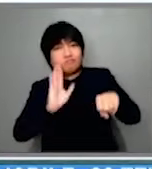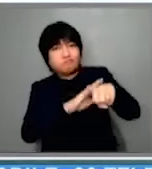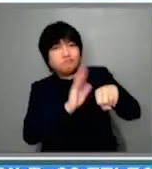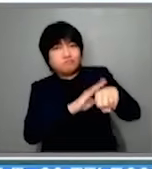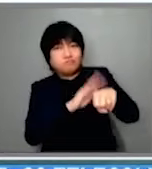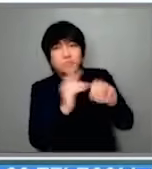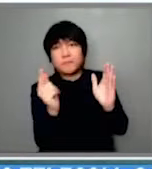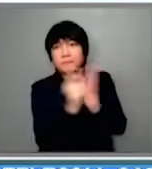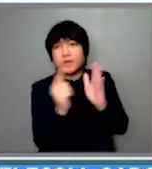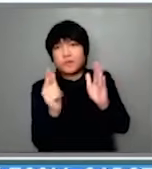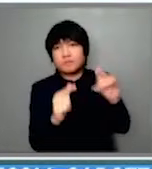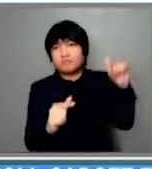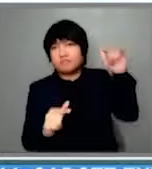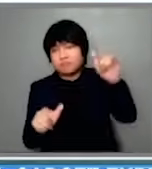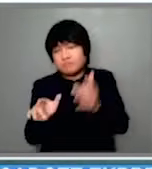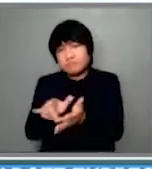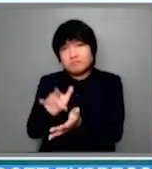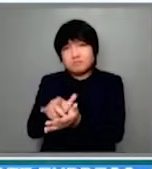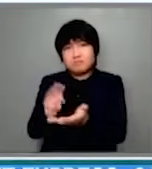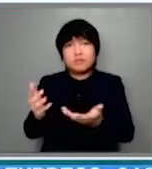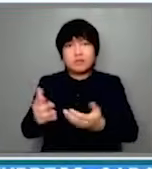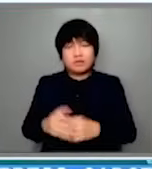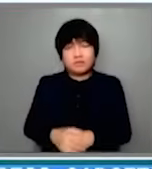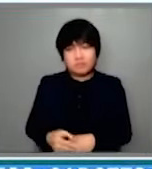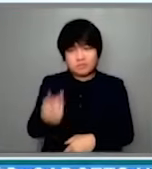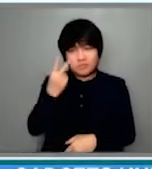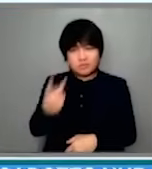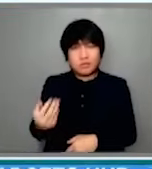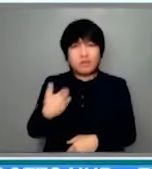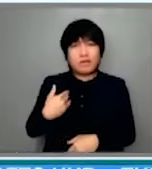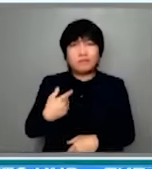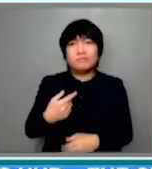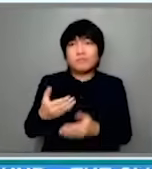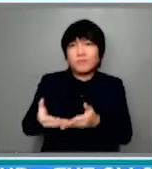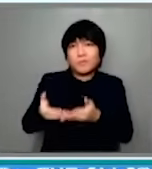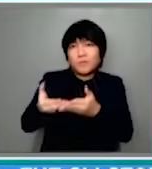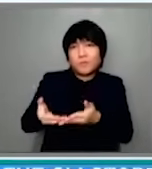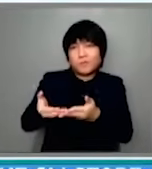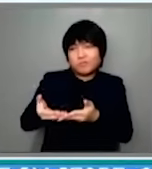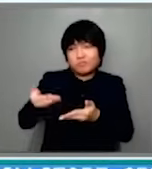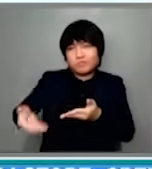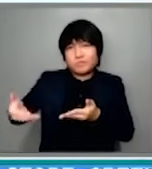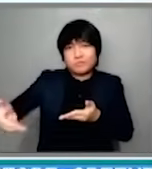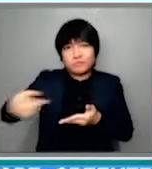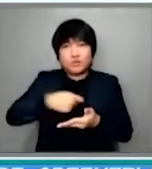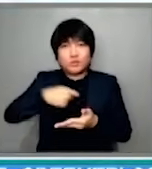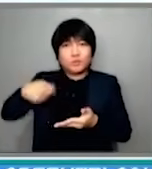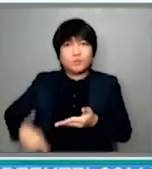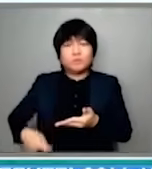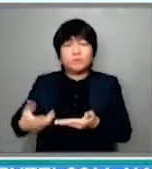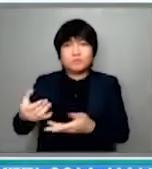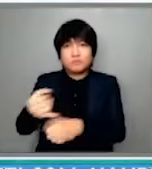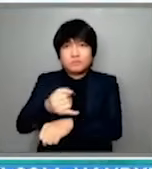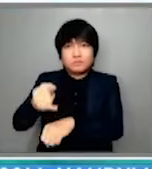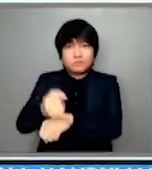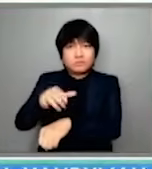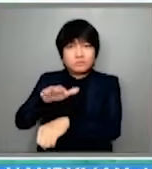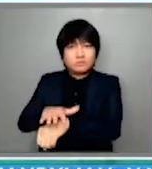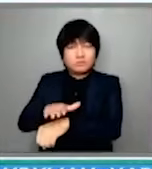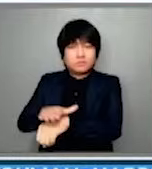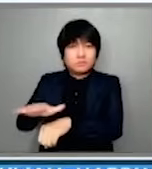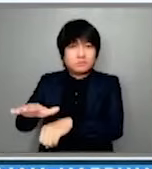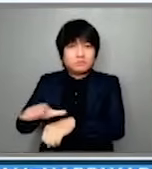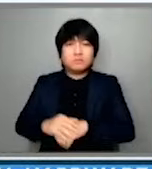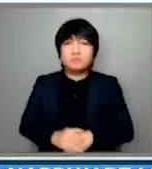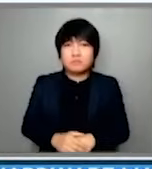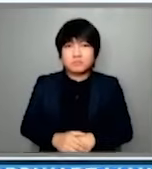Chinese vessel na nagbabantay sa BRP Sierra Madre na nakasadsad sa Ayungin Shoal. Ang aerial survey na ito ng Bureau of Fisheries